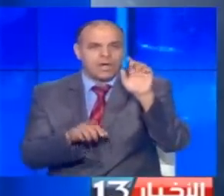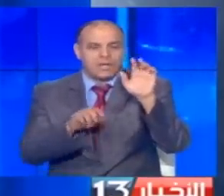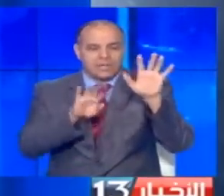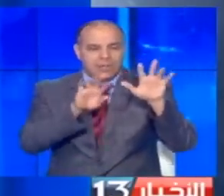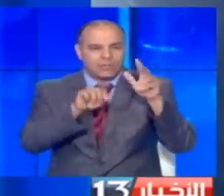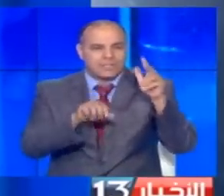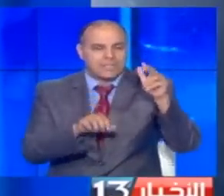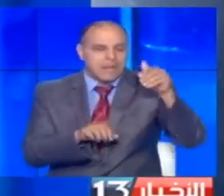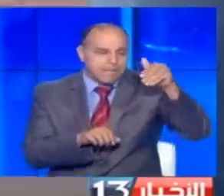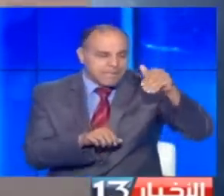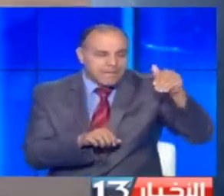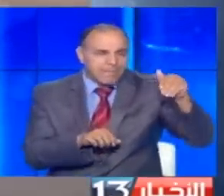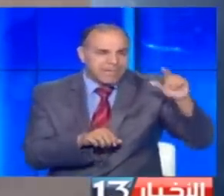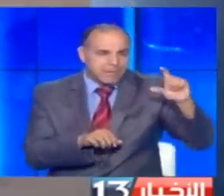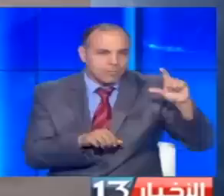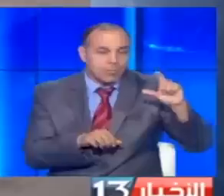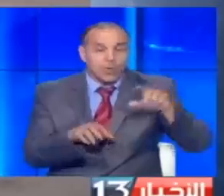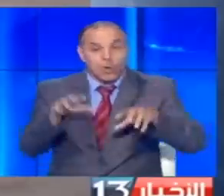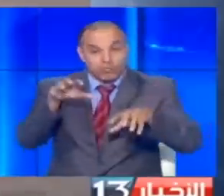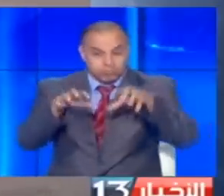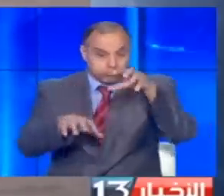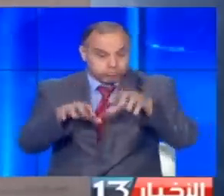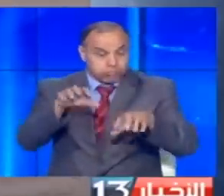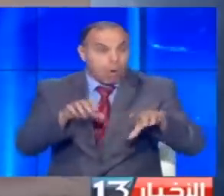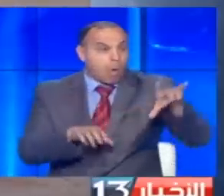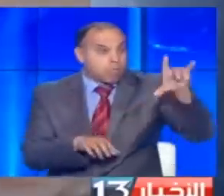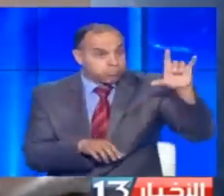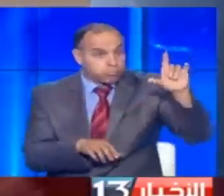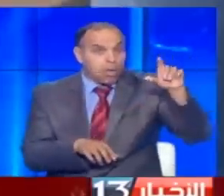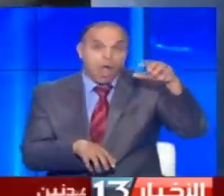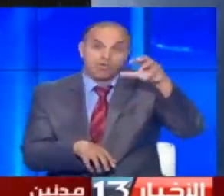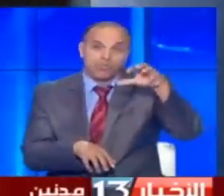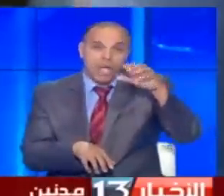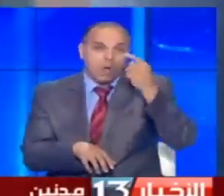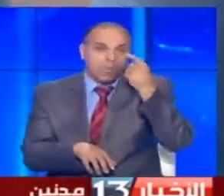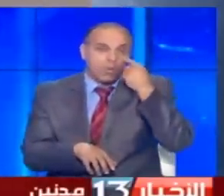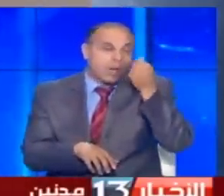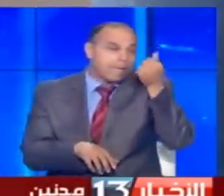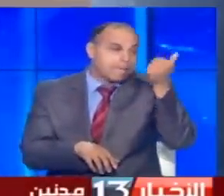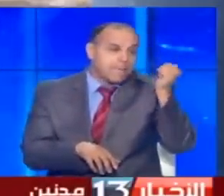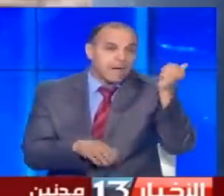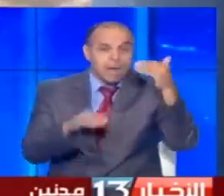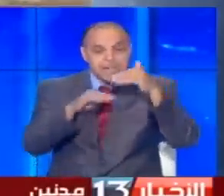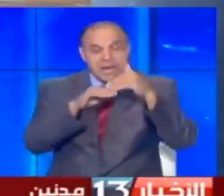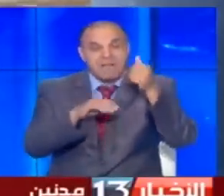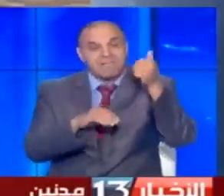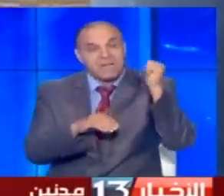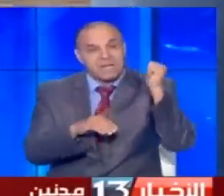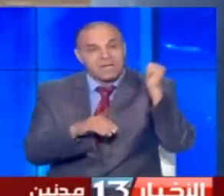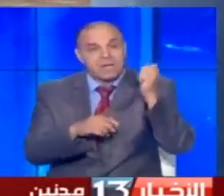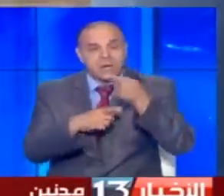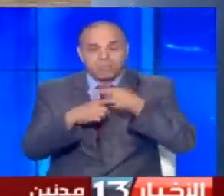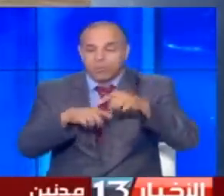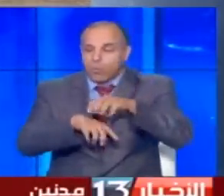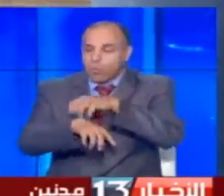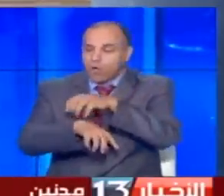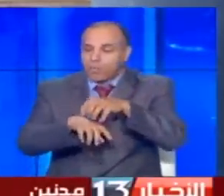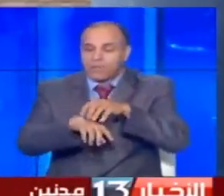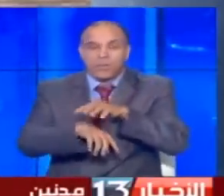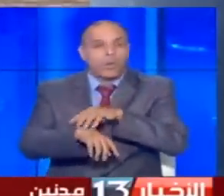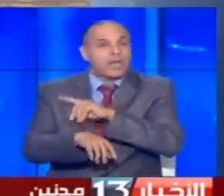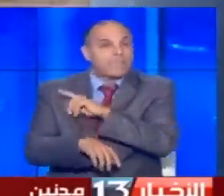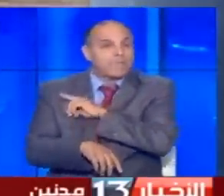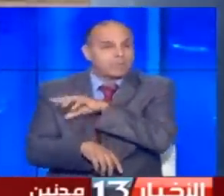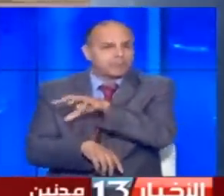مليمترا كميات هامه من الامطار على في يوم امس وليله البارحه مختلف ومعتمديه ولايه